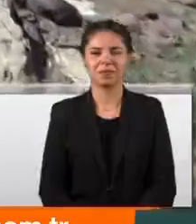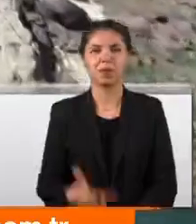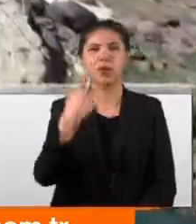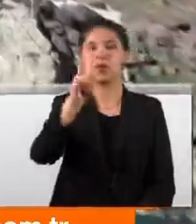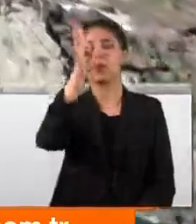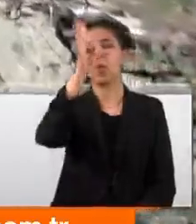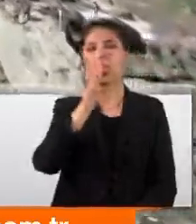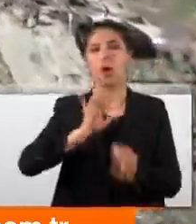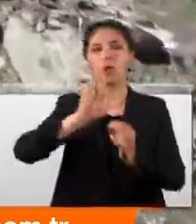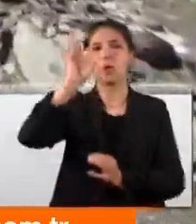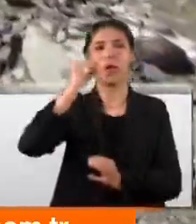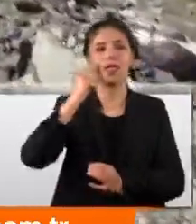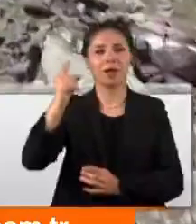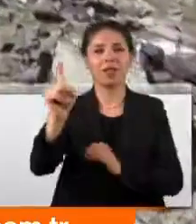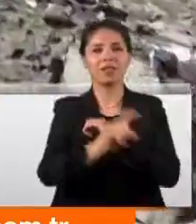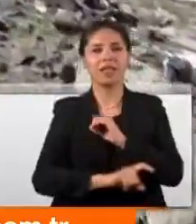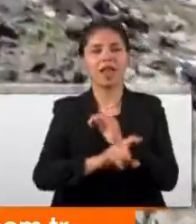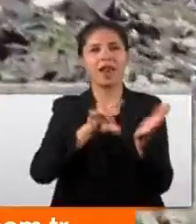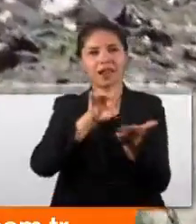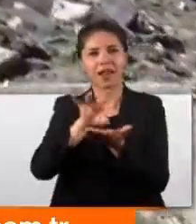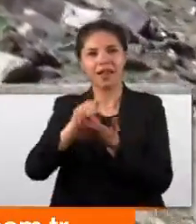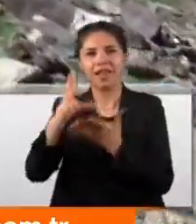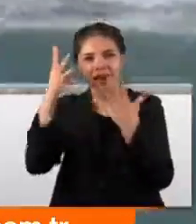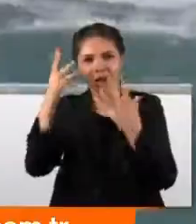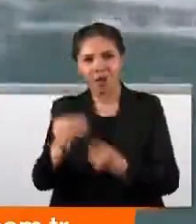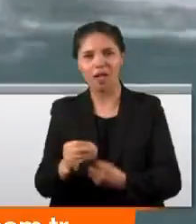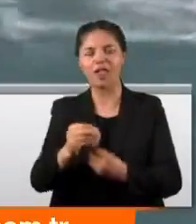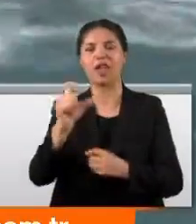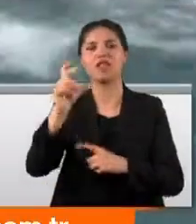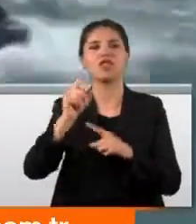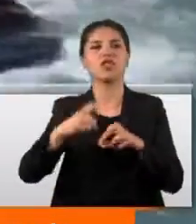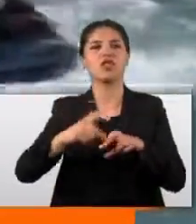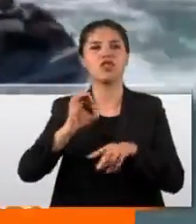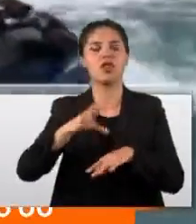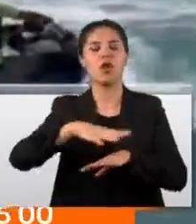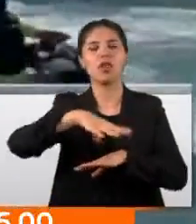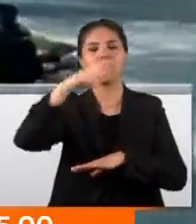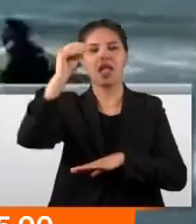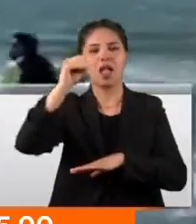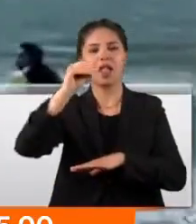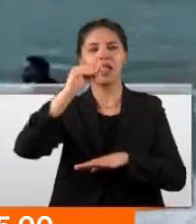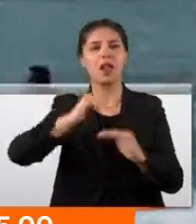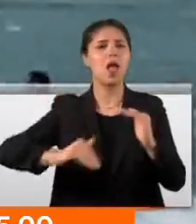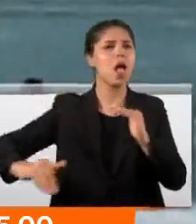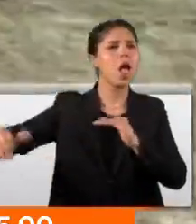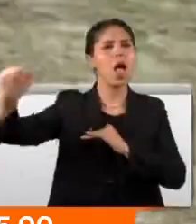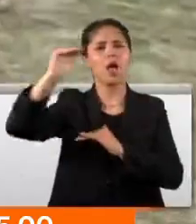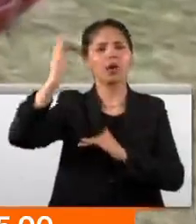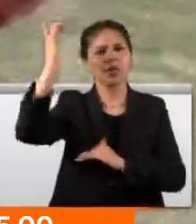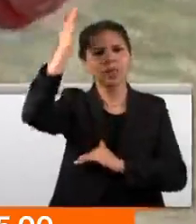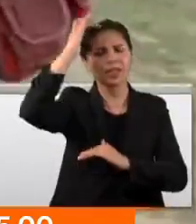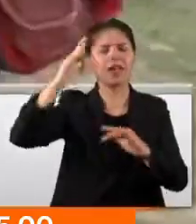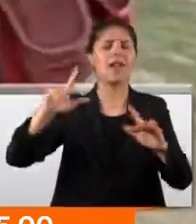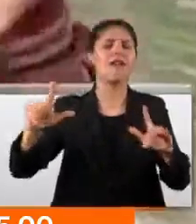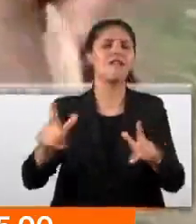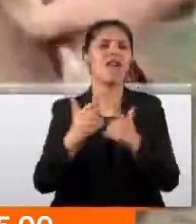3400 metrede terörden temizlenen ciro dağları Türkiye'nin en yüksek festivaline ev sahipliği yaptı